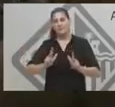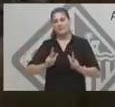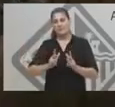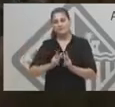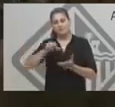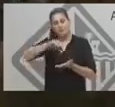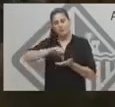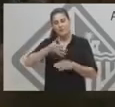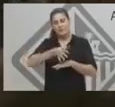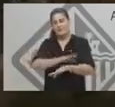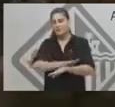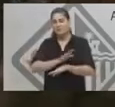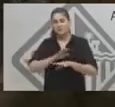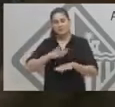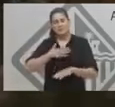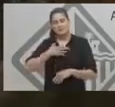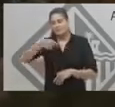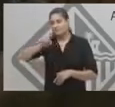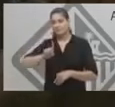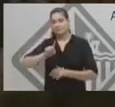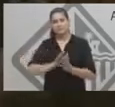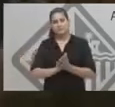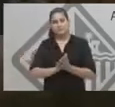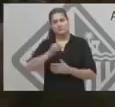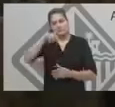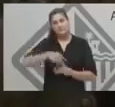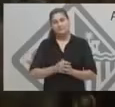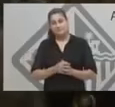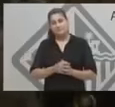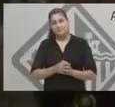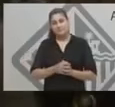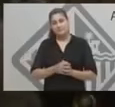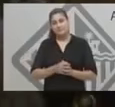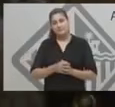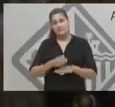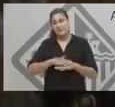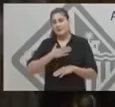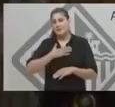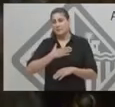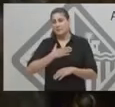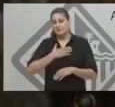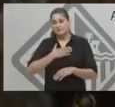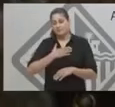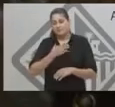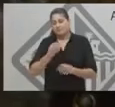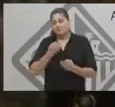en aquesta ciutat. I també recordant una persona que per jo també va